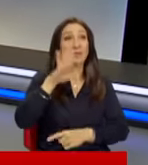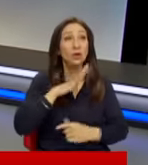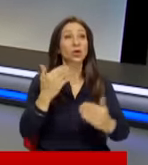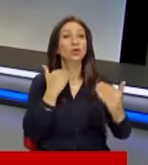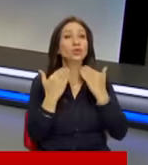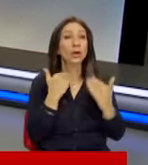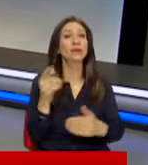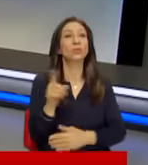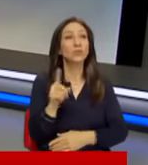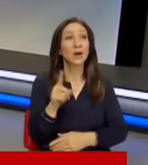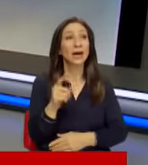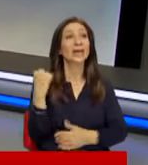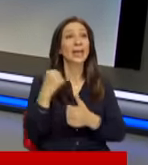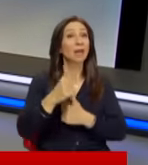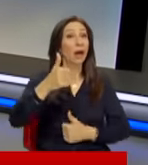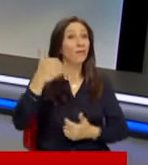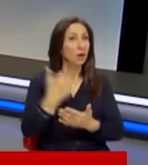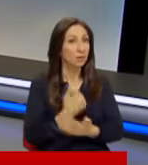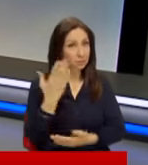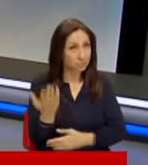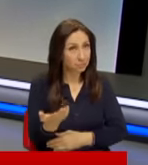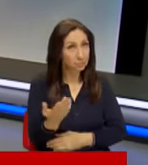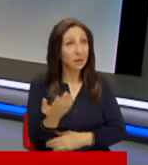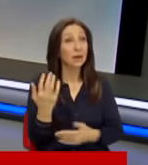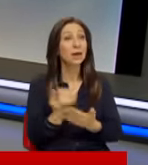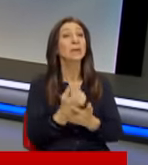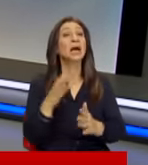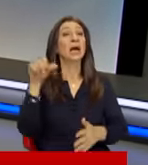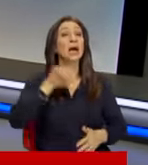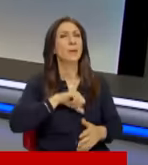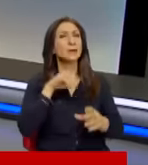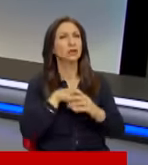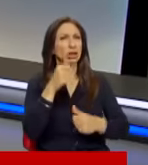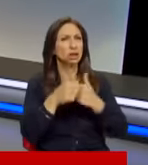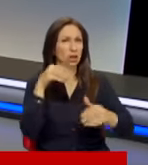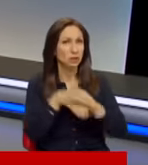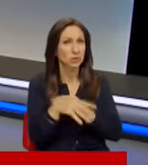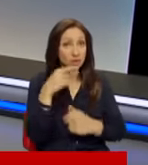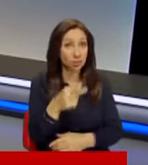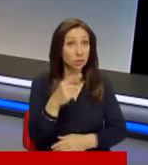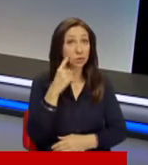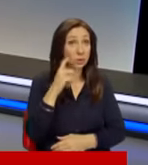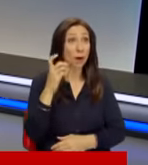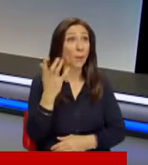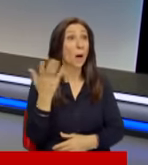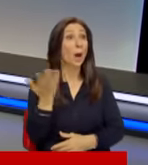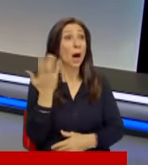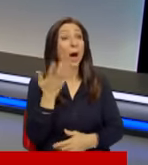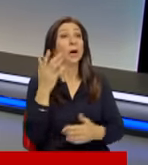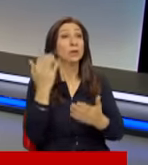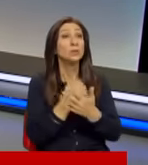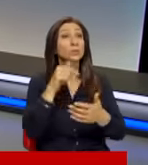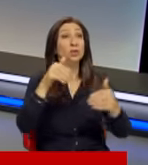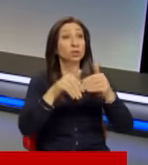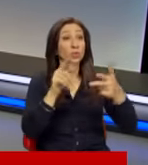Yozgat, Şanlıurfa, yeniden Refah Partisi kazanmak için değil de kaybettirmek için yarıştalar demişti Cumhurbaşkanı. Baya baya kazandı. Hatta bu